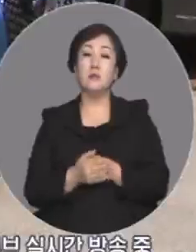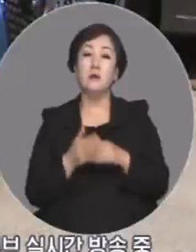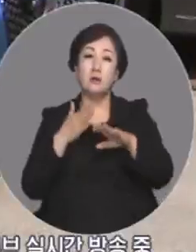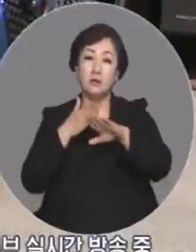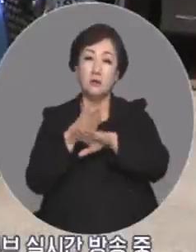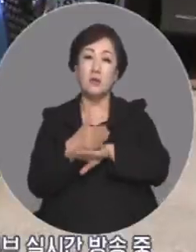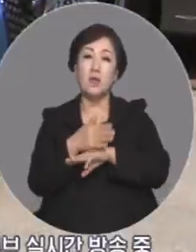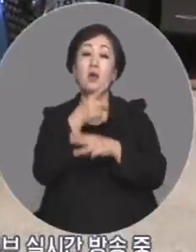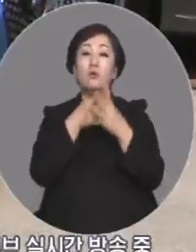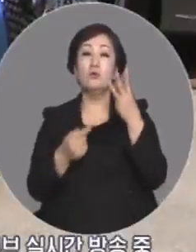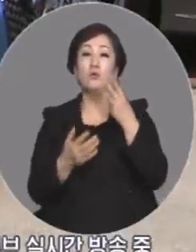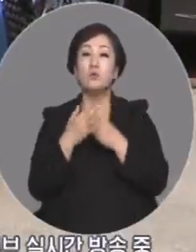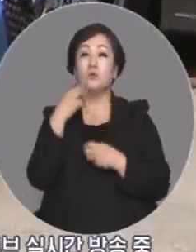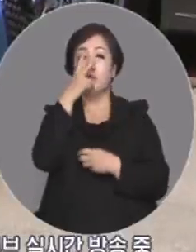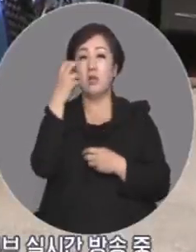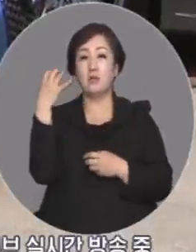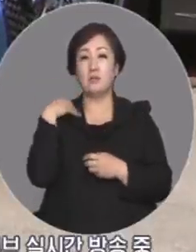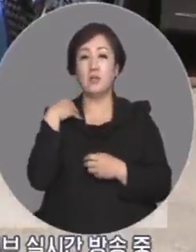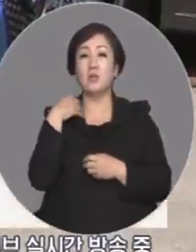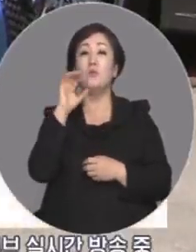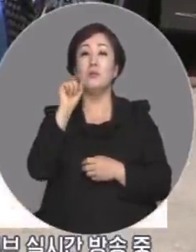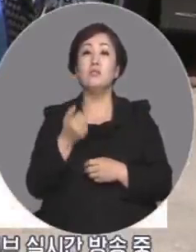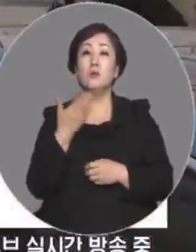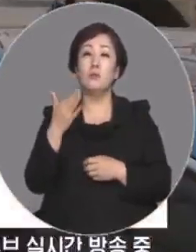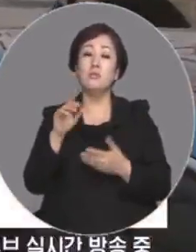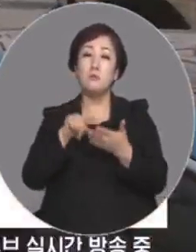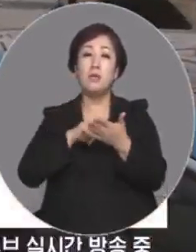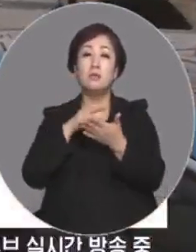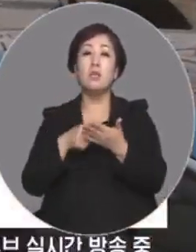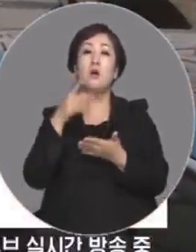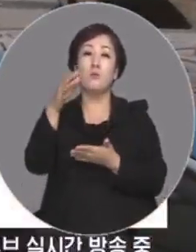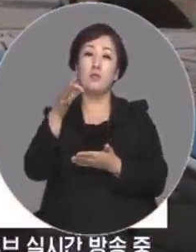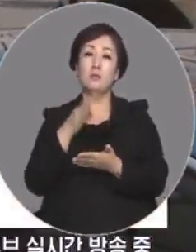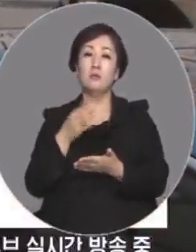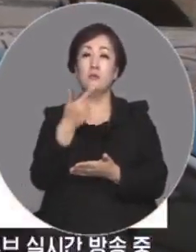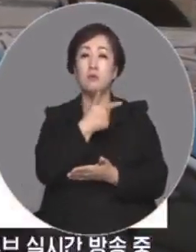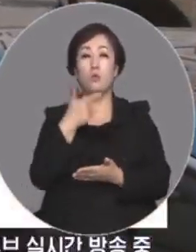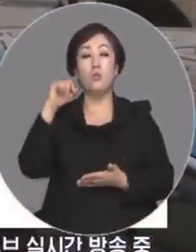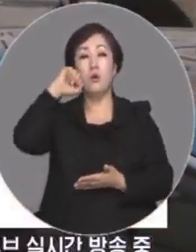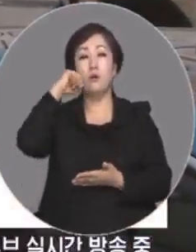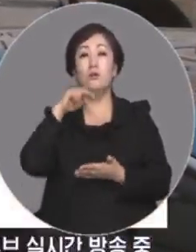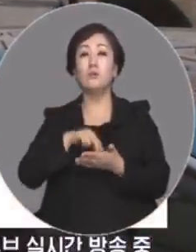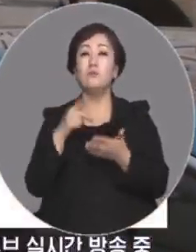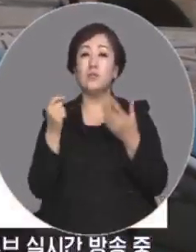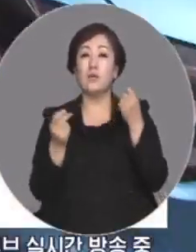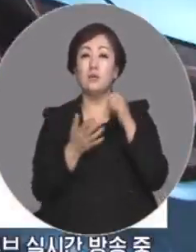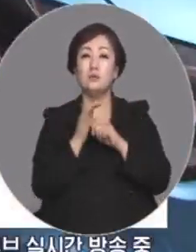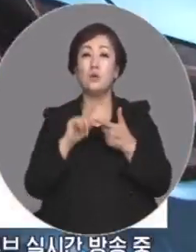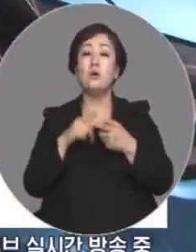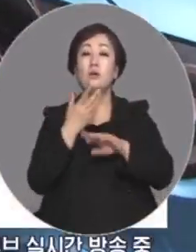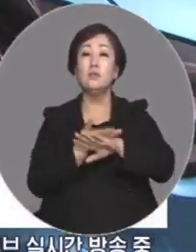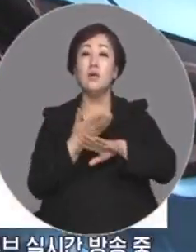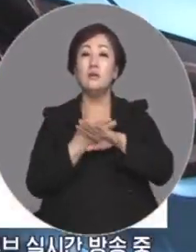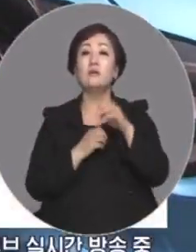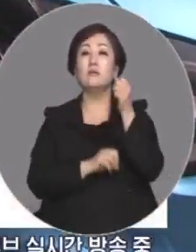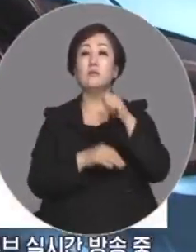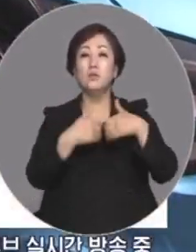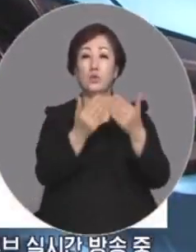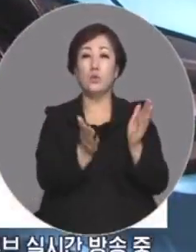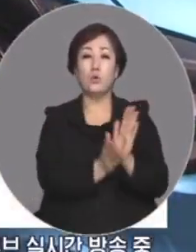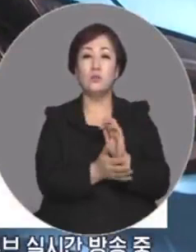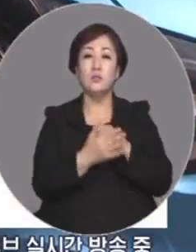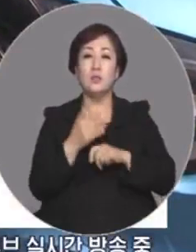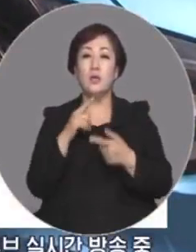뒤늦게 울주군은 관리 책임을 인정했지만 배상받을 길은 여전히 막막합니다. 울주군이 다른 기초자치단체와